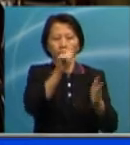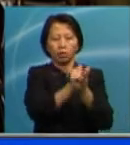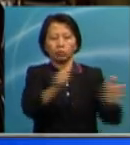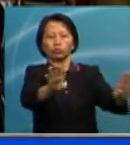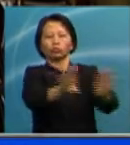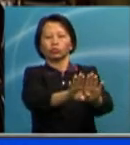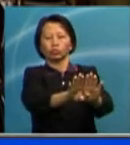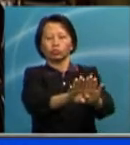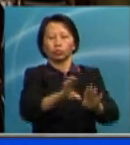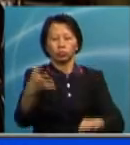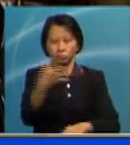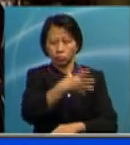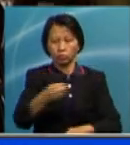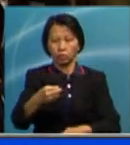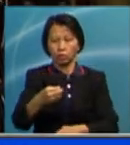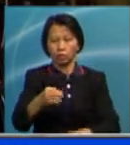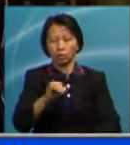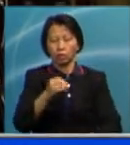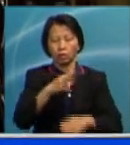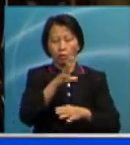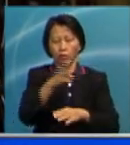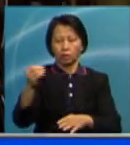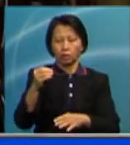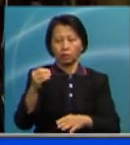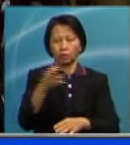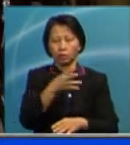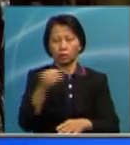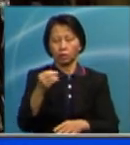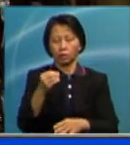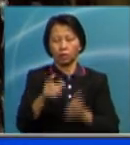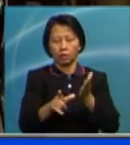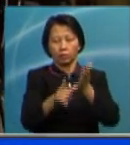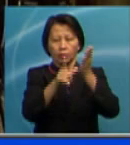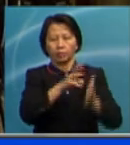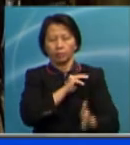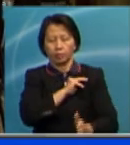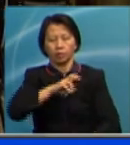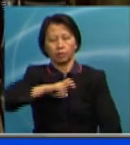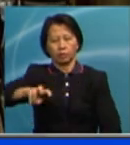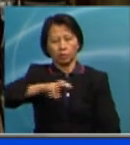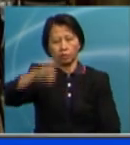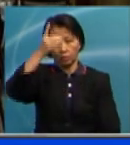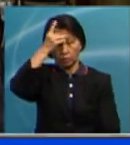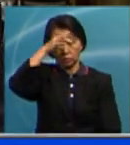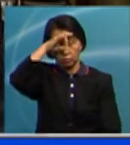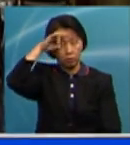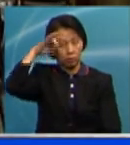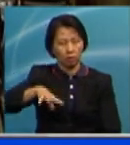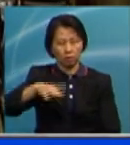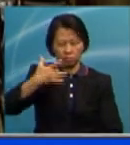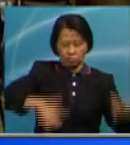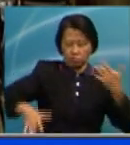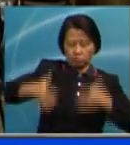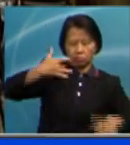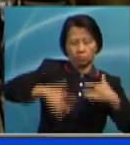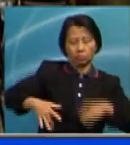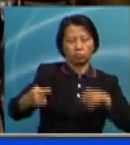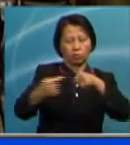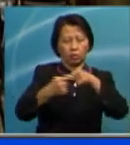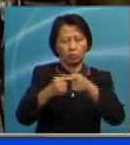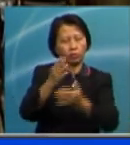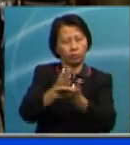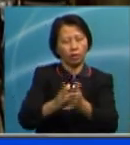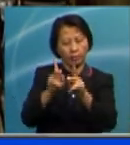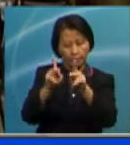ditutup dan selain pada itu juga er pemangku menteri pengangkutan Datuk Seri hishamuddin juga turut menyangkal dakwaan